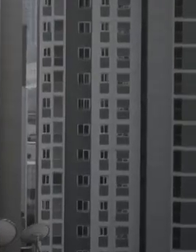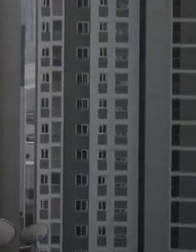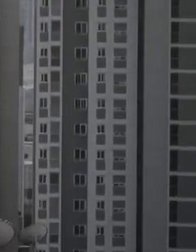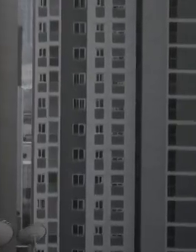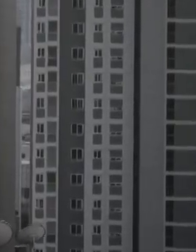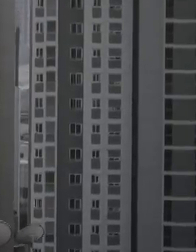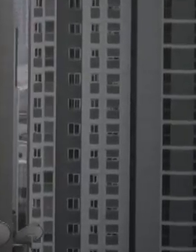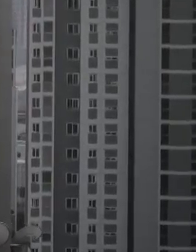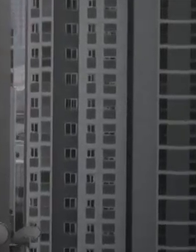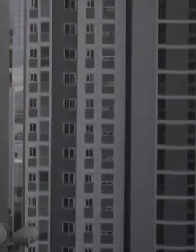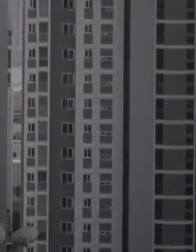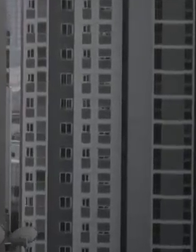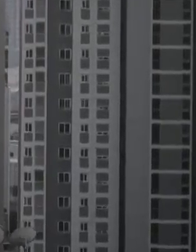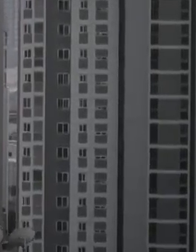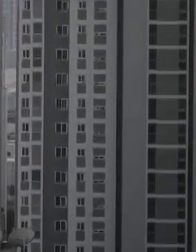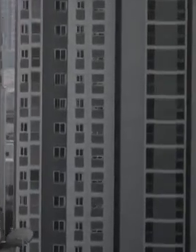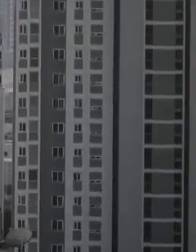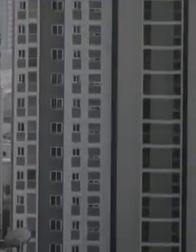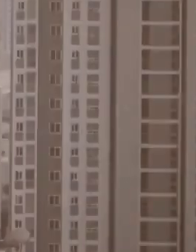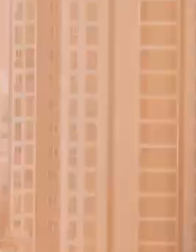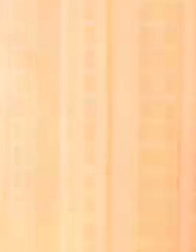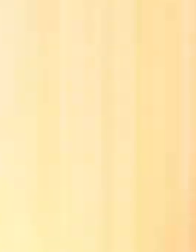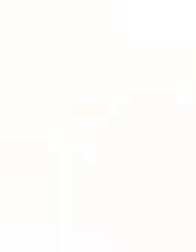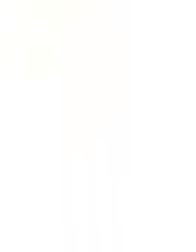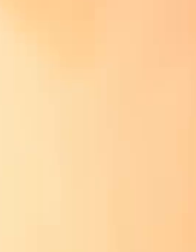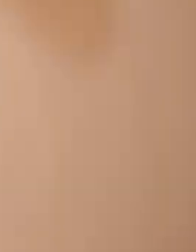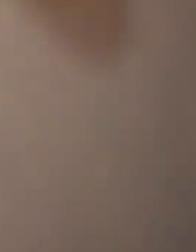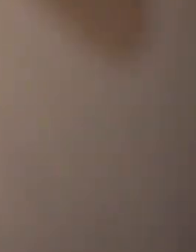오늘의 대한민국.